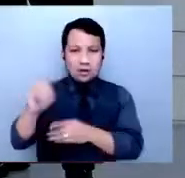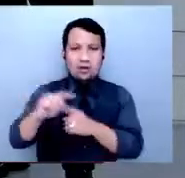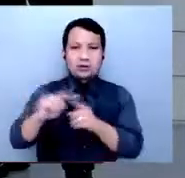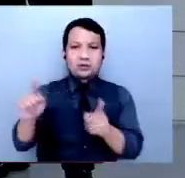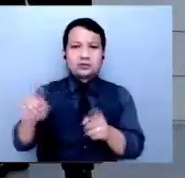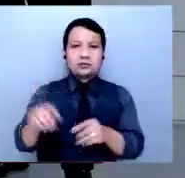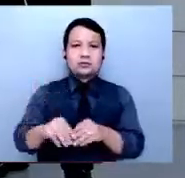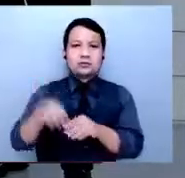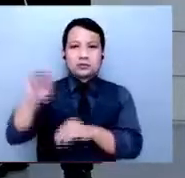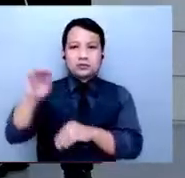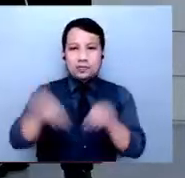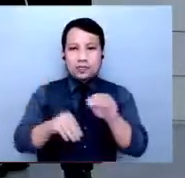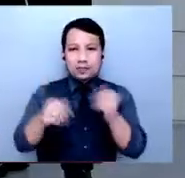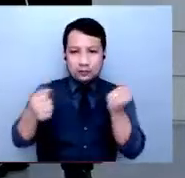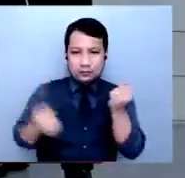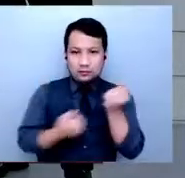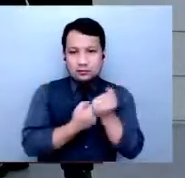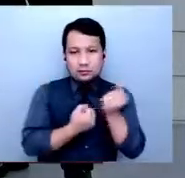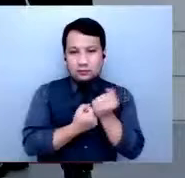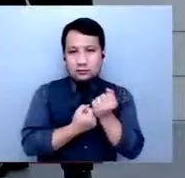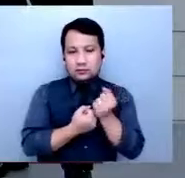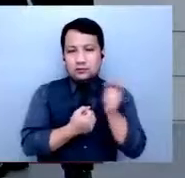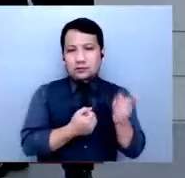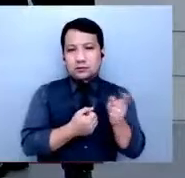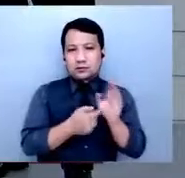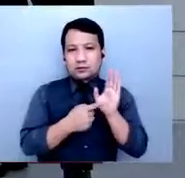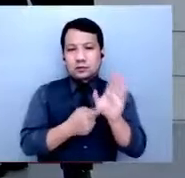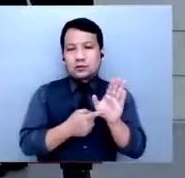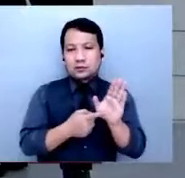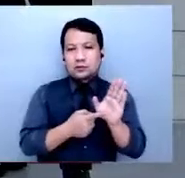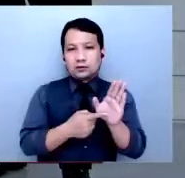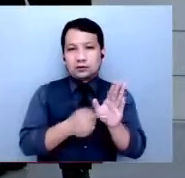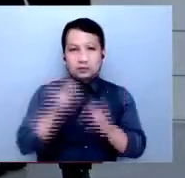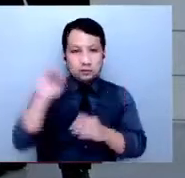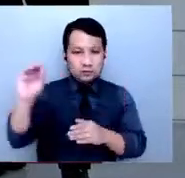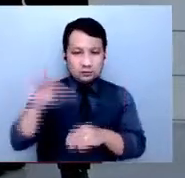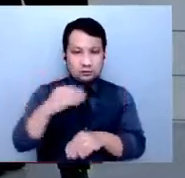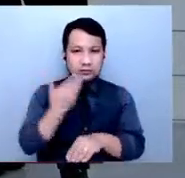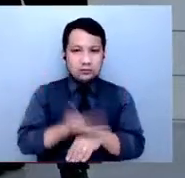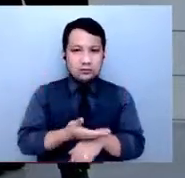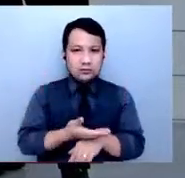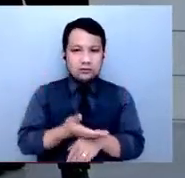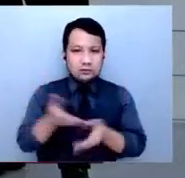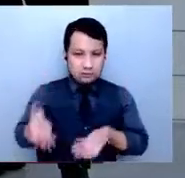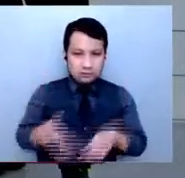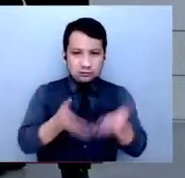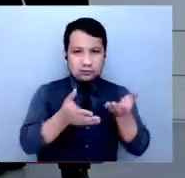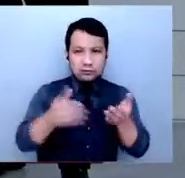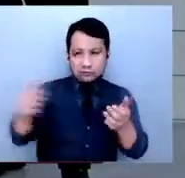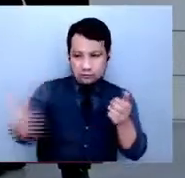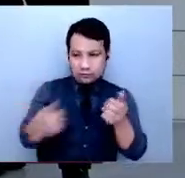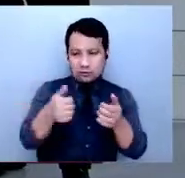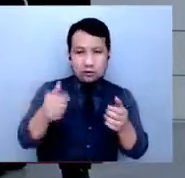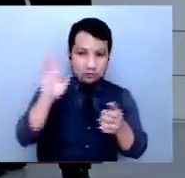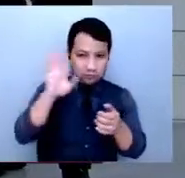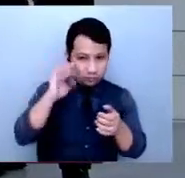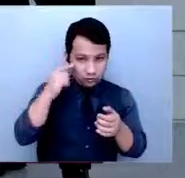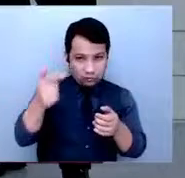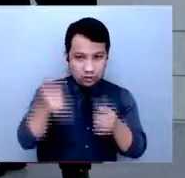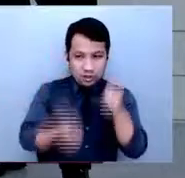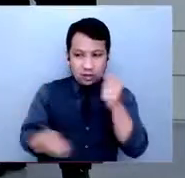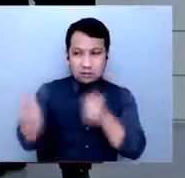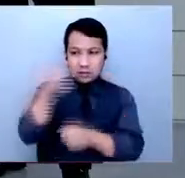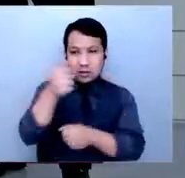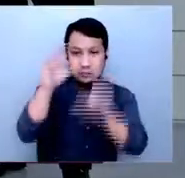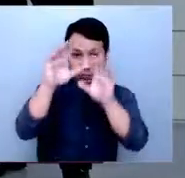na suportan ngayon ang tambalan ni Marcos at ng kanyang sariling anak, tinulak ng Pangulo si Senator Bongo na tumakbo sa